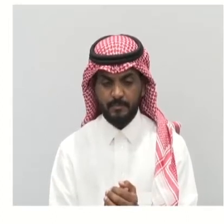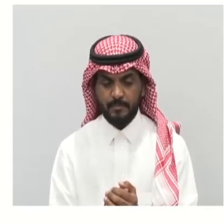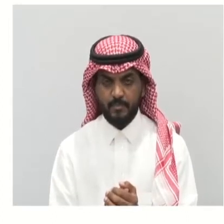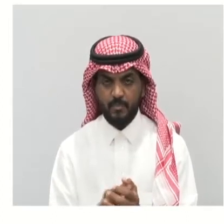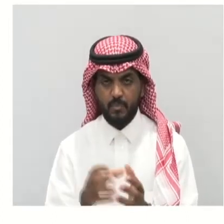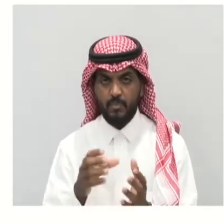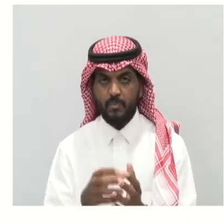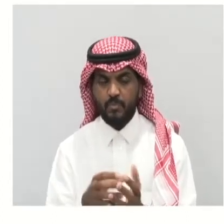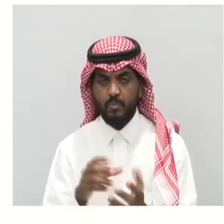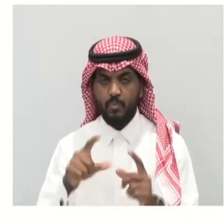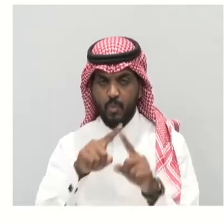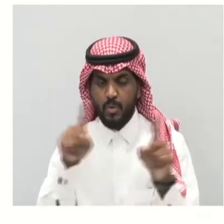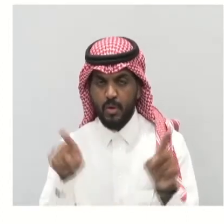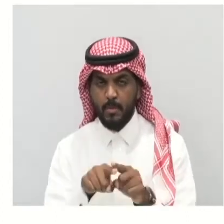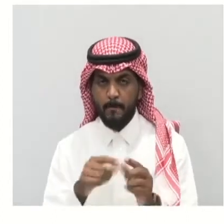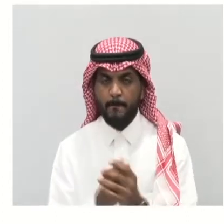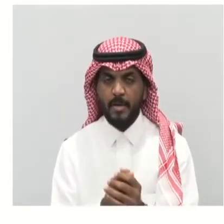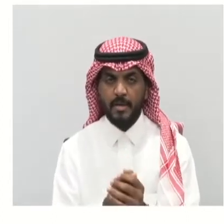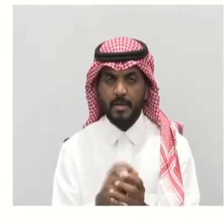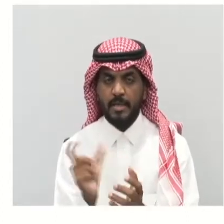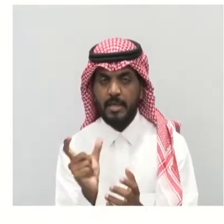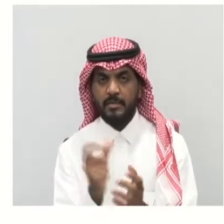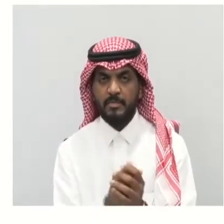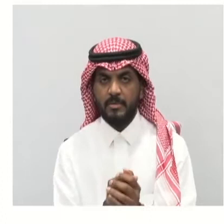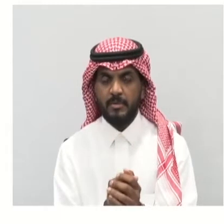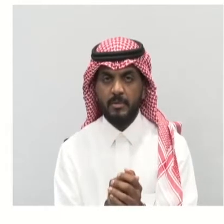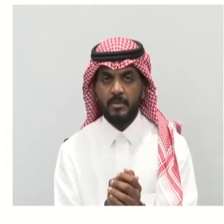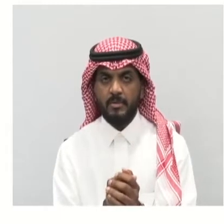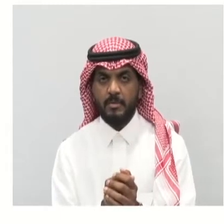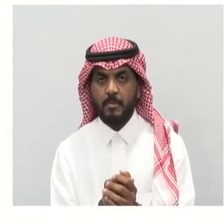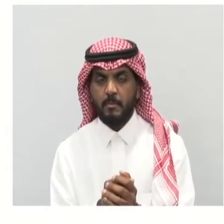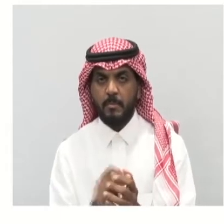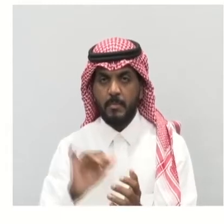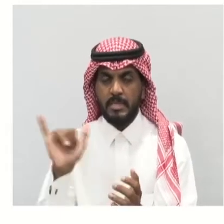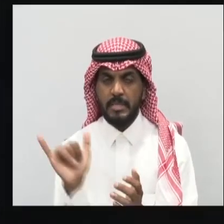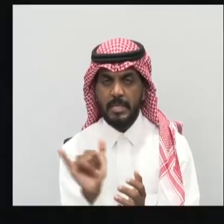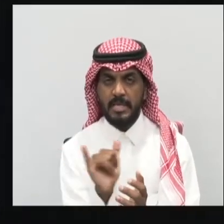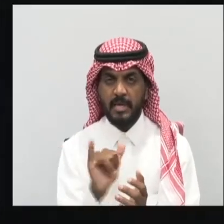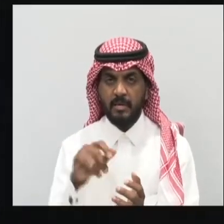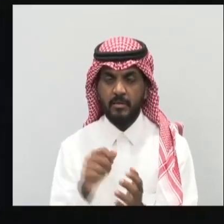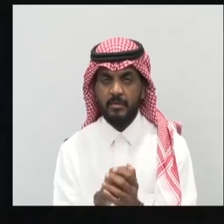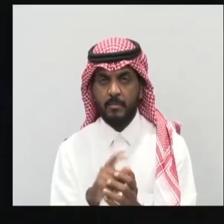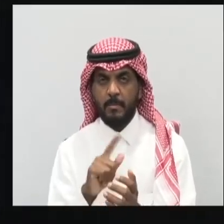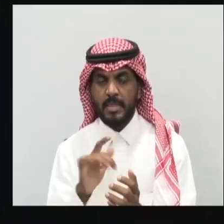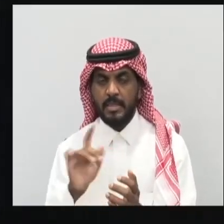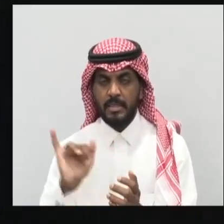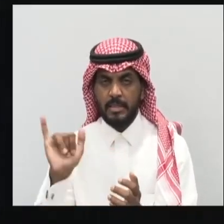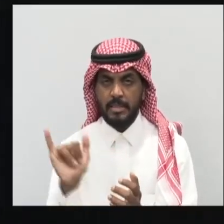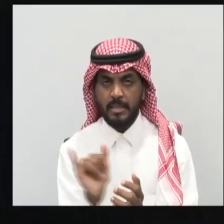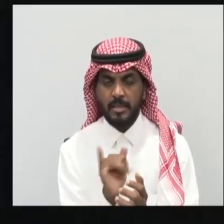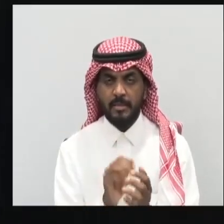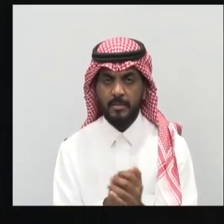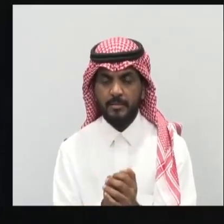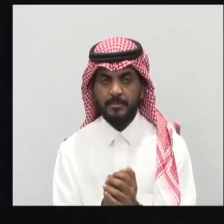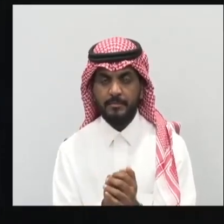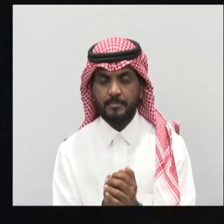المربع الذي يليه. كلمات بها مد بالياء، يريد مني كلمات بها